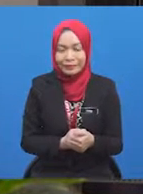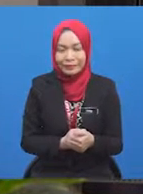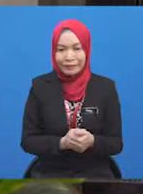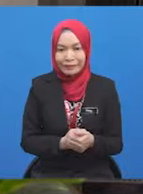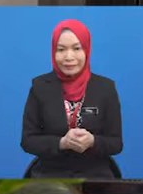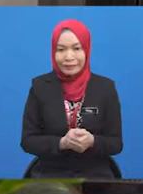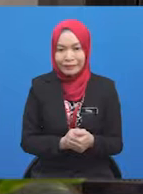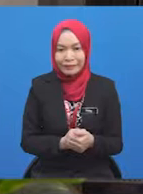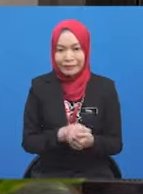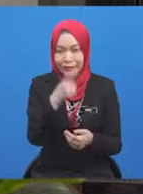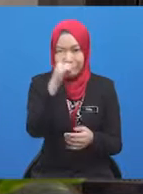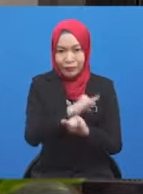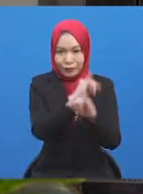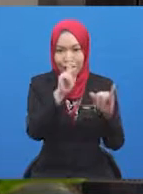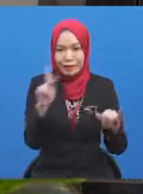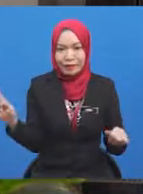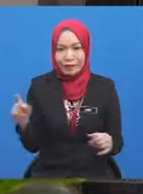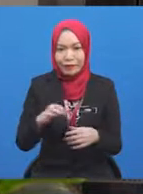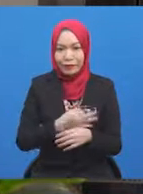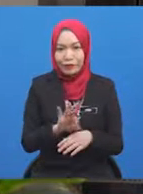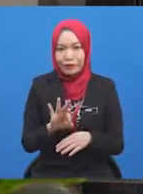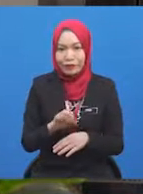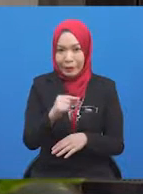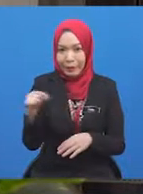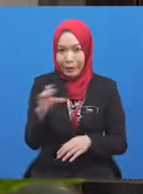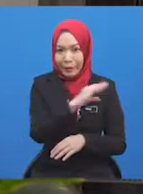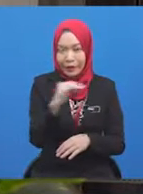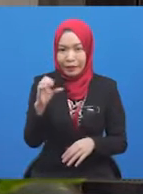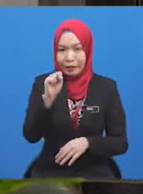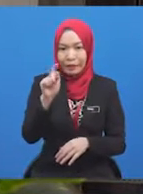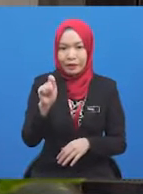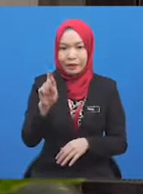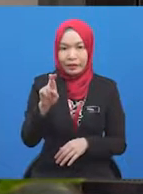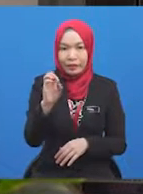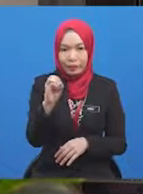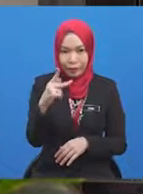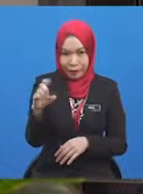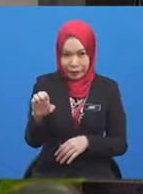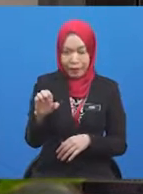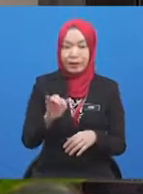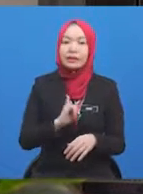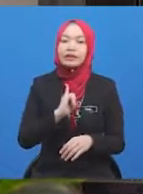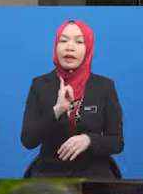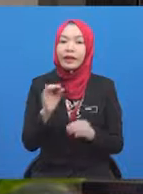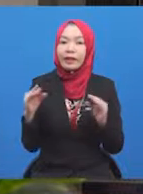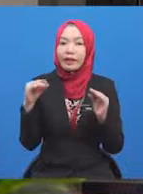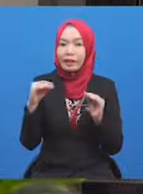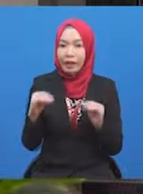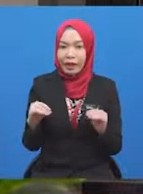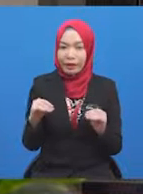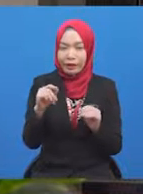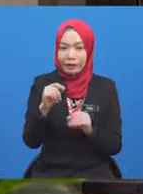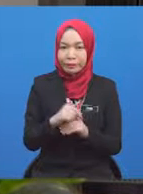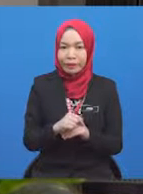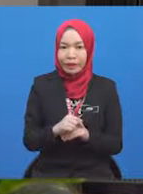Bagi menjelaskan lagi fungsi pen tool dan stroke, cikgu akan tunjukkan langkah untuk tracing